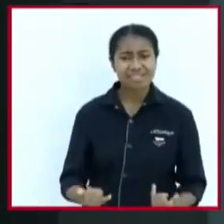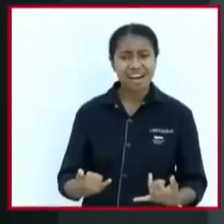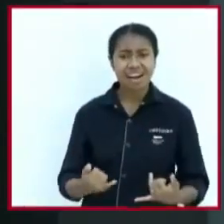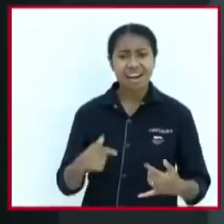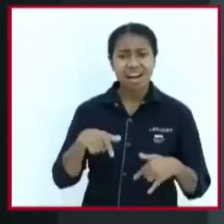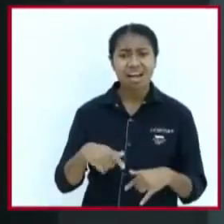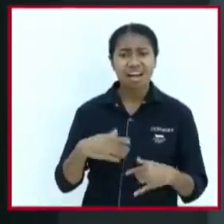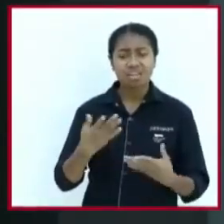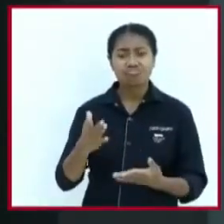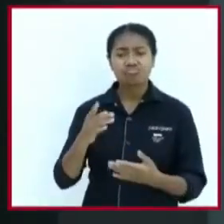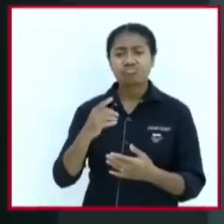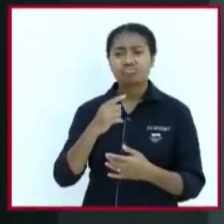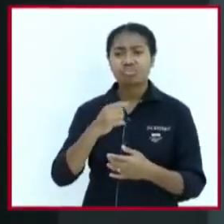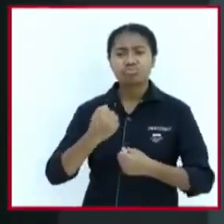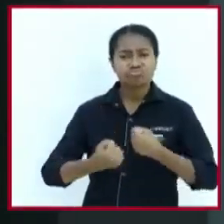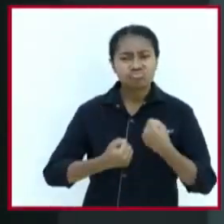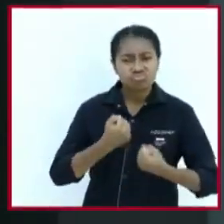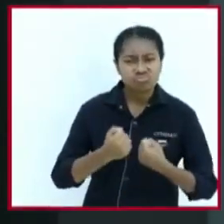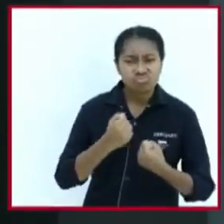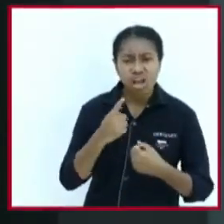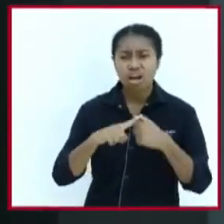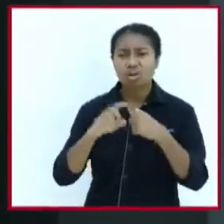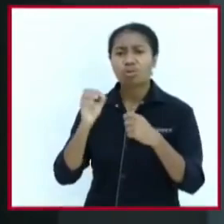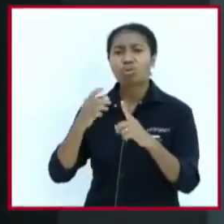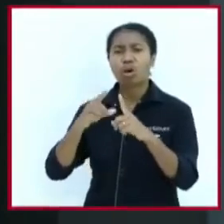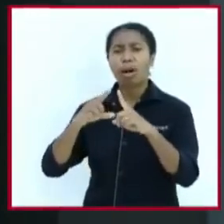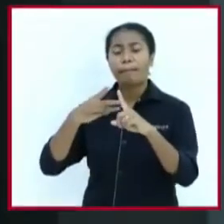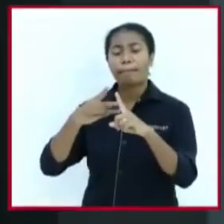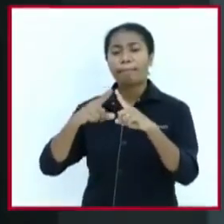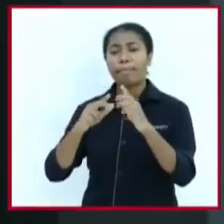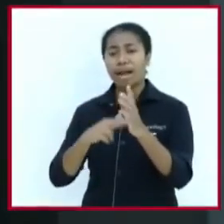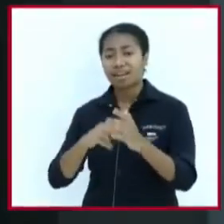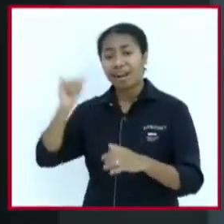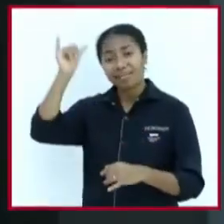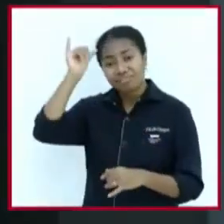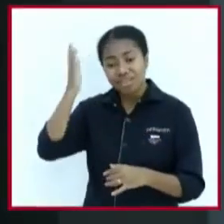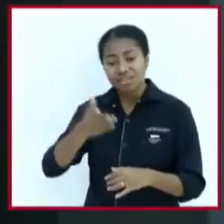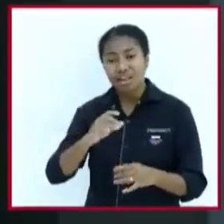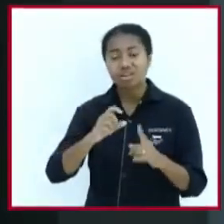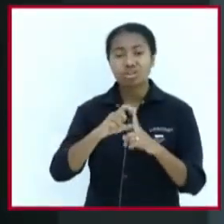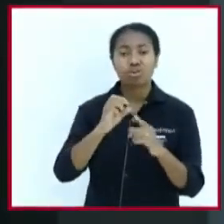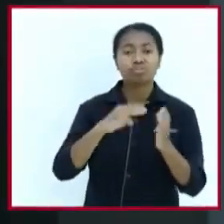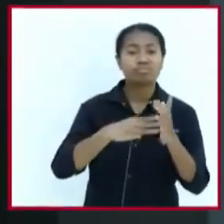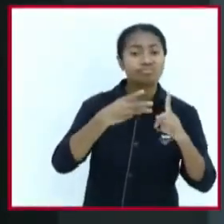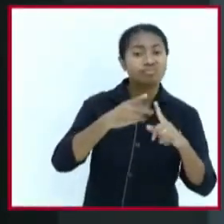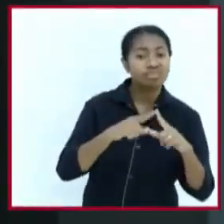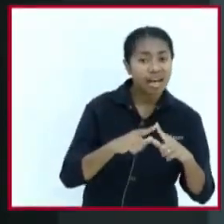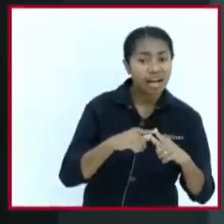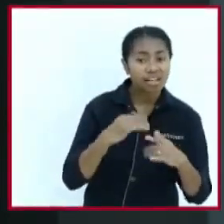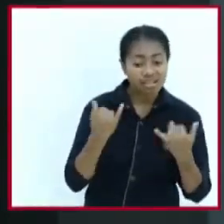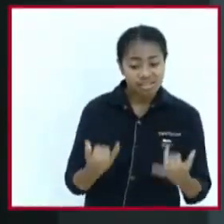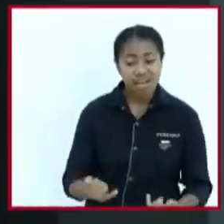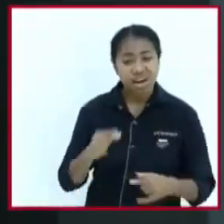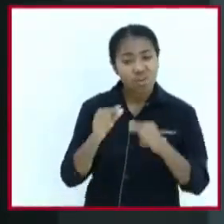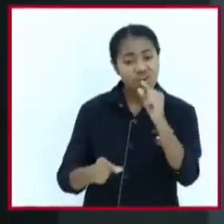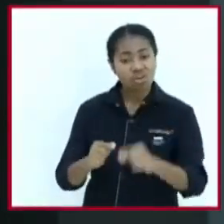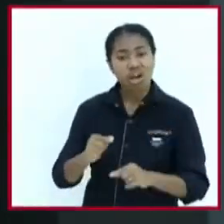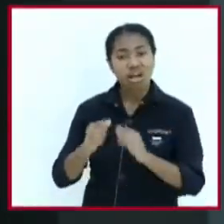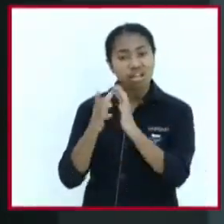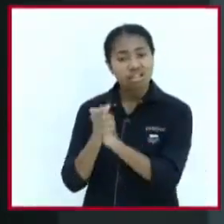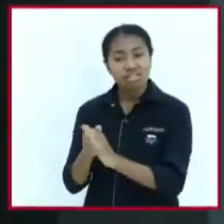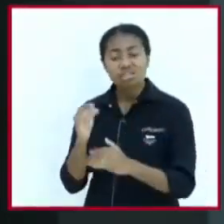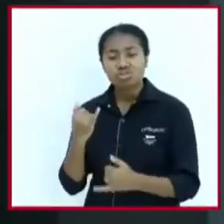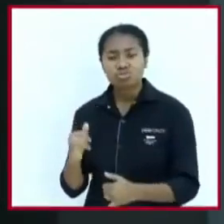korban kambing domba tapi kita orang Kristen sudah tinggalkan bayang-bayang sudah di dalam realita keselamatan